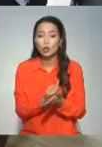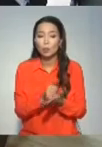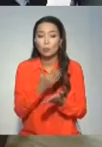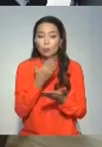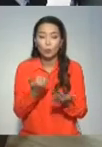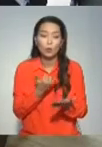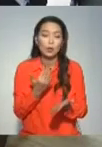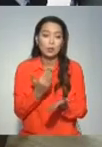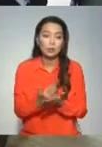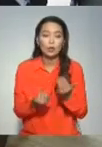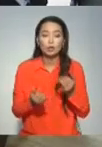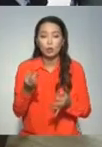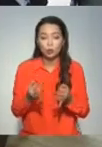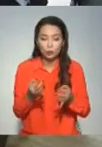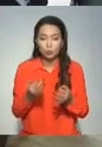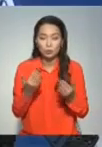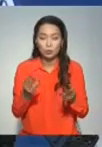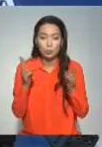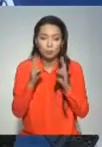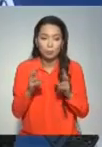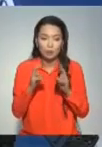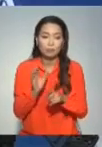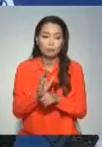день. Проходит судебный процесс по данной проверке.